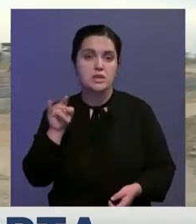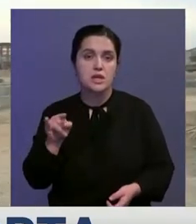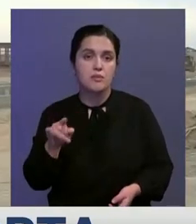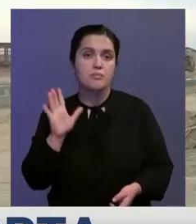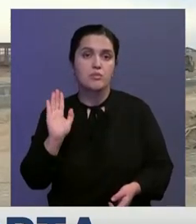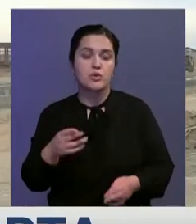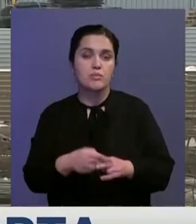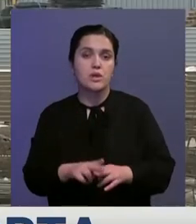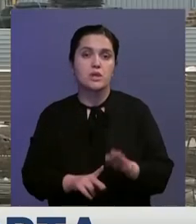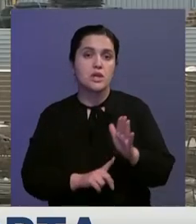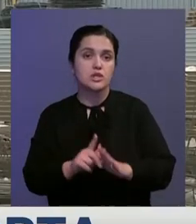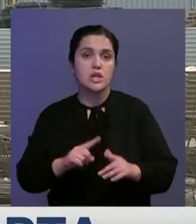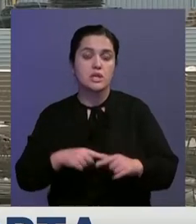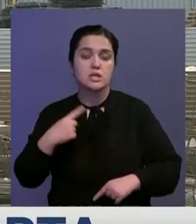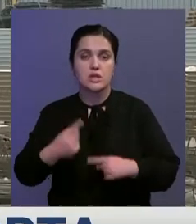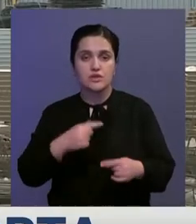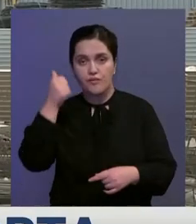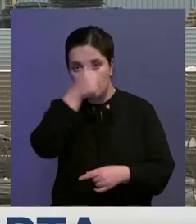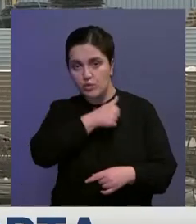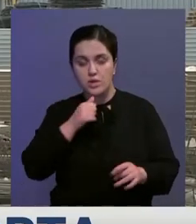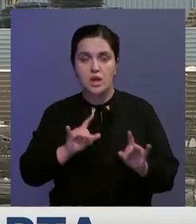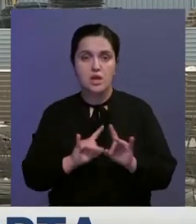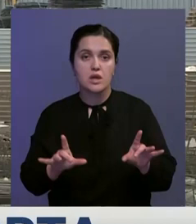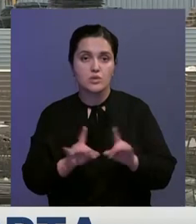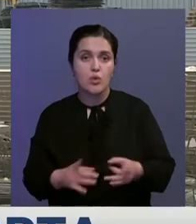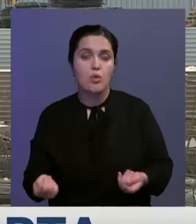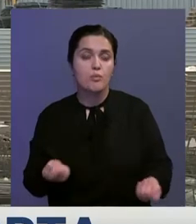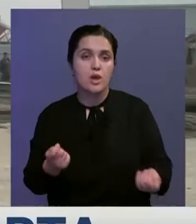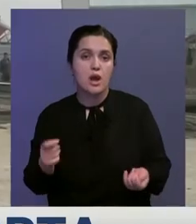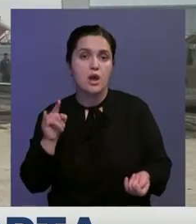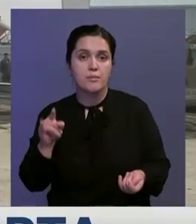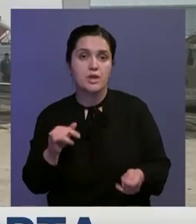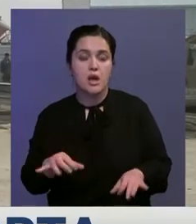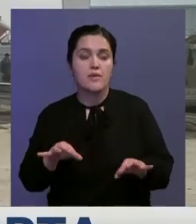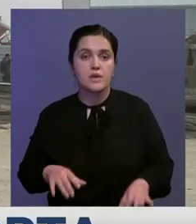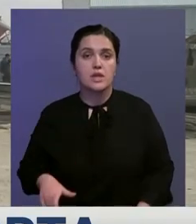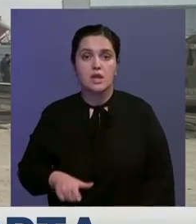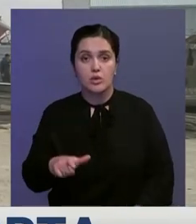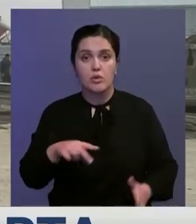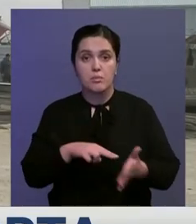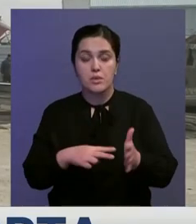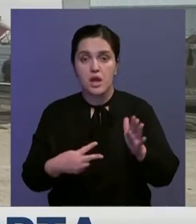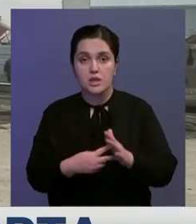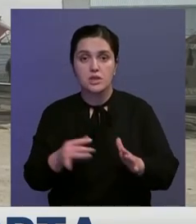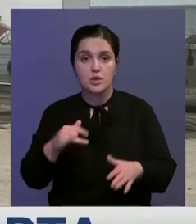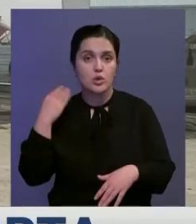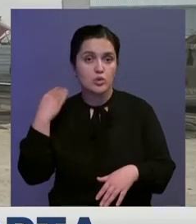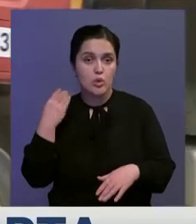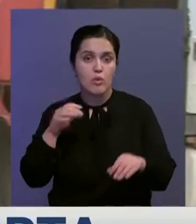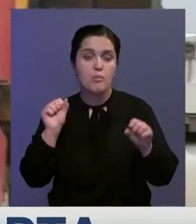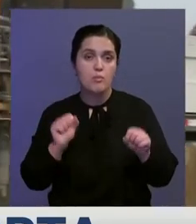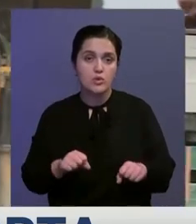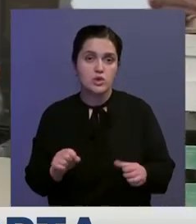уже в начале следующего года, рассказали в управлении пассажирского транспорта и автодорог. Планируется, что из Туркестана можно